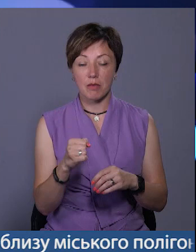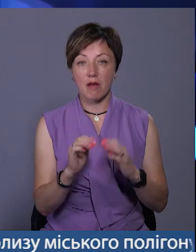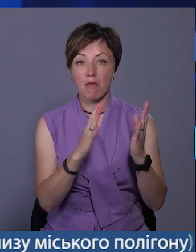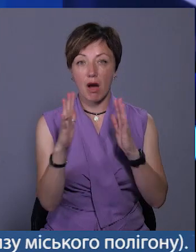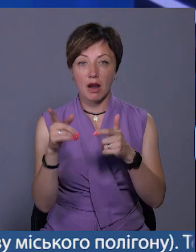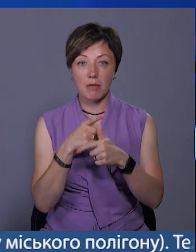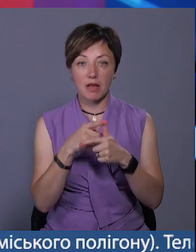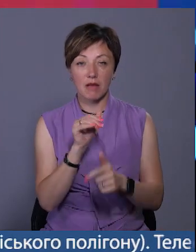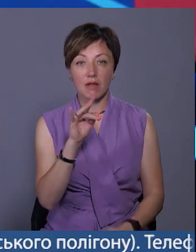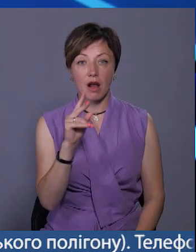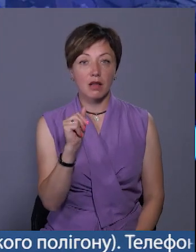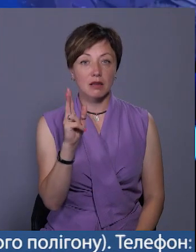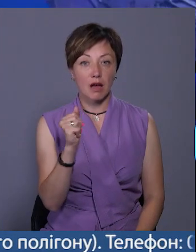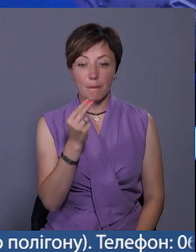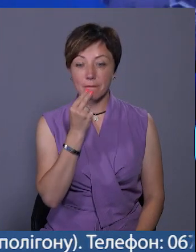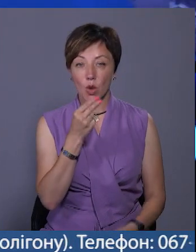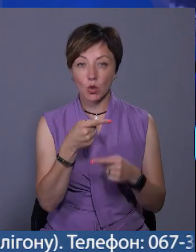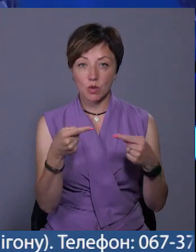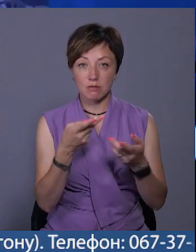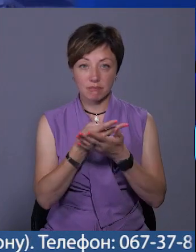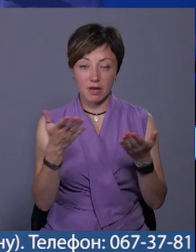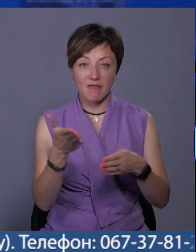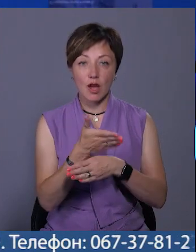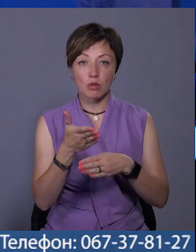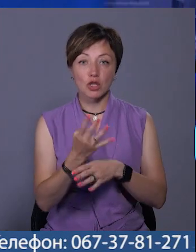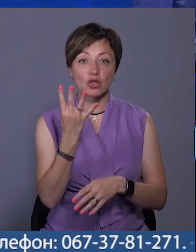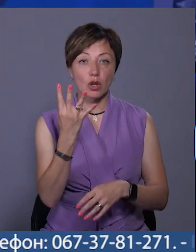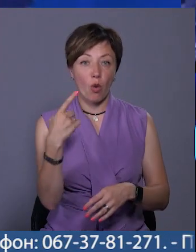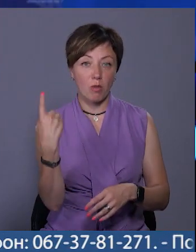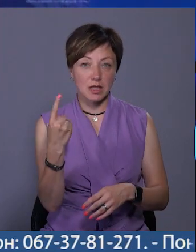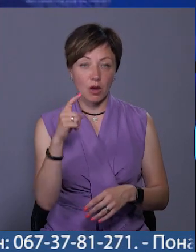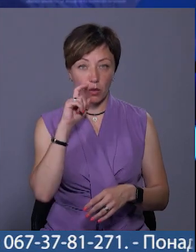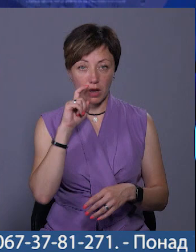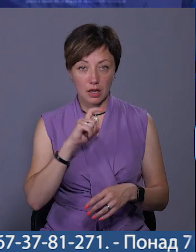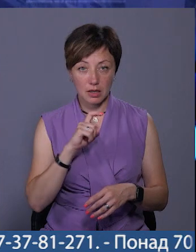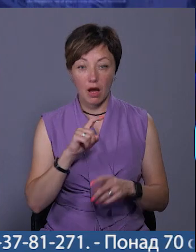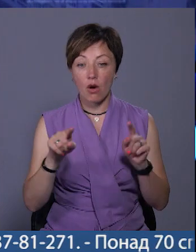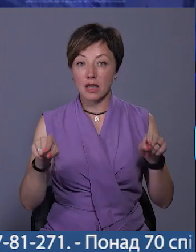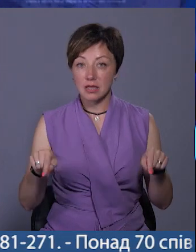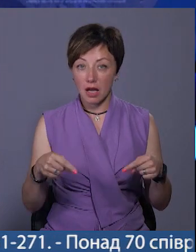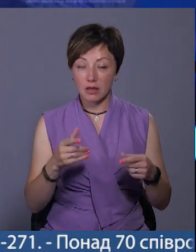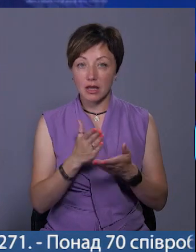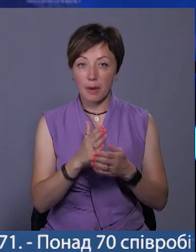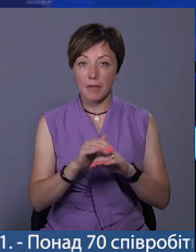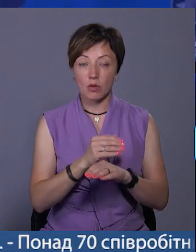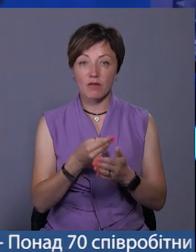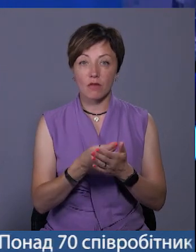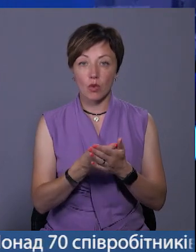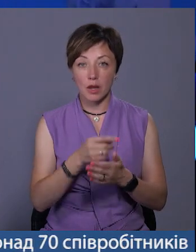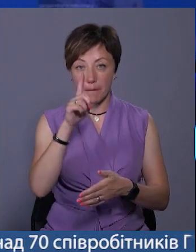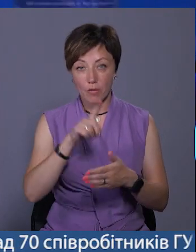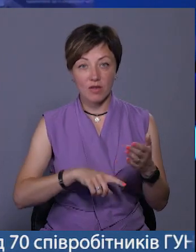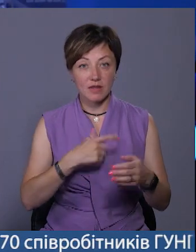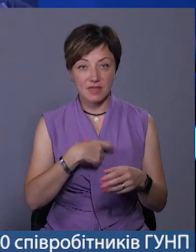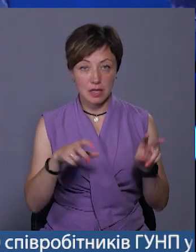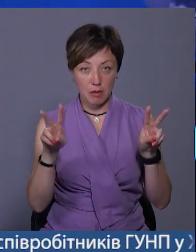імені Франка свою продукцію презентують виробники з 4 областей України. Організаторами є благодійний фонд «Повір в